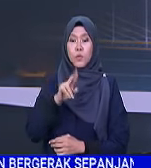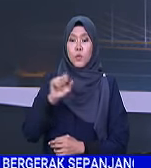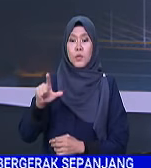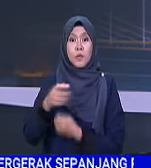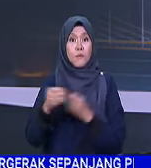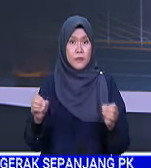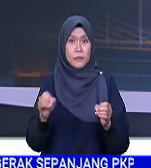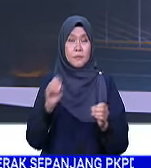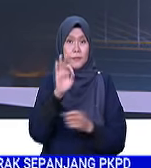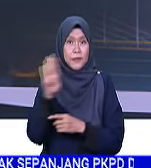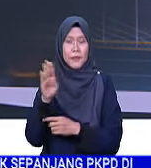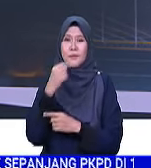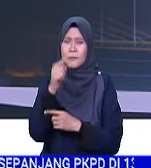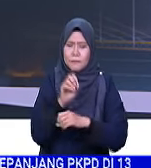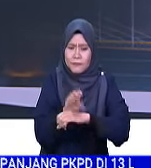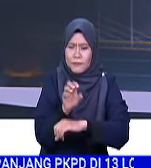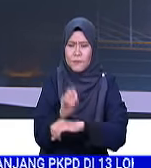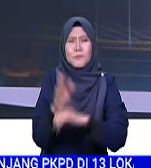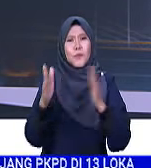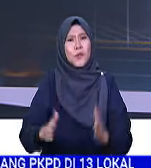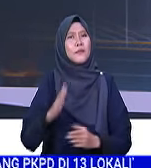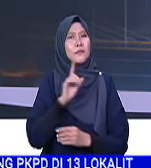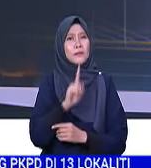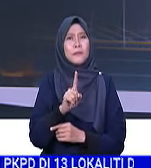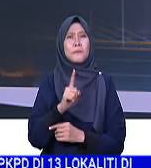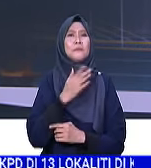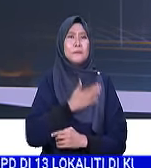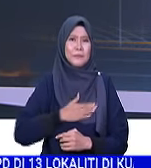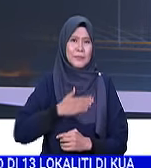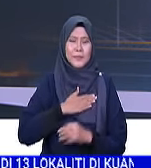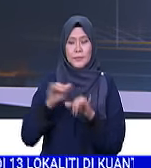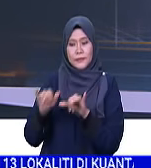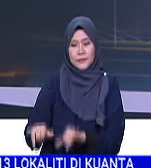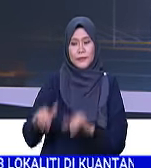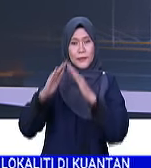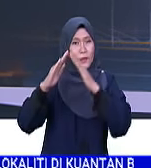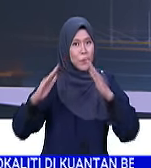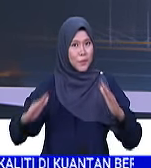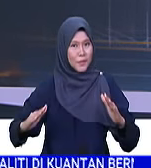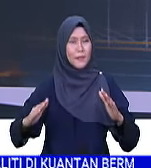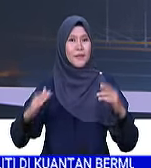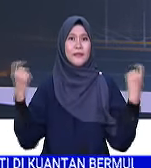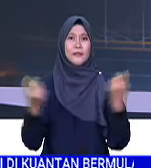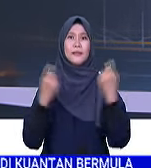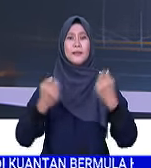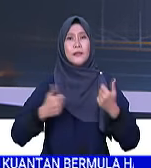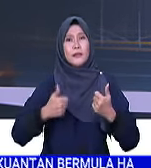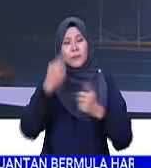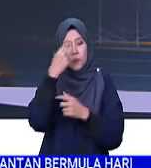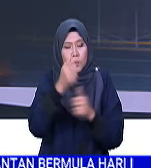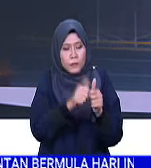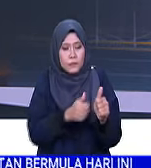mengambil kesempatan menasihati umat Islam agar menyambut Aidiladha di rumah masing-masing demi mengelakkan penularan